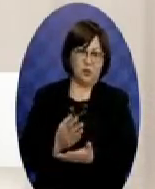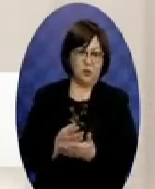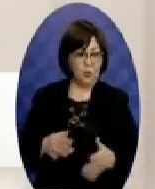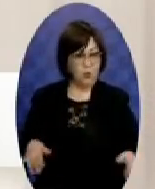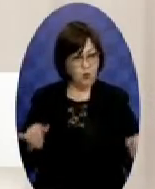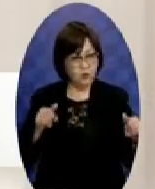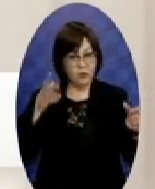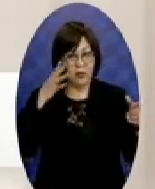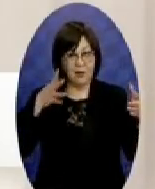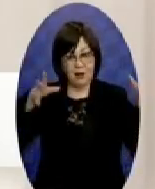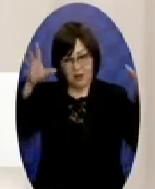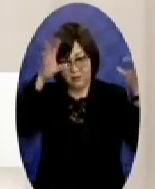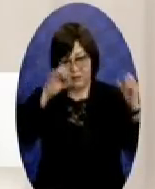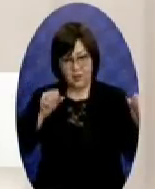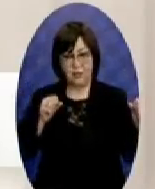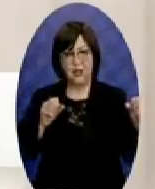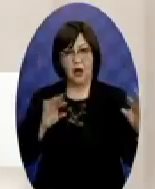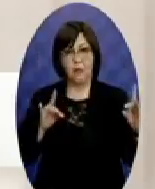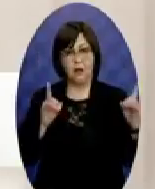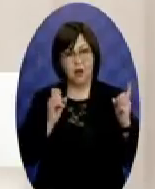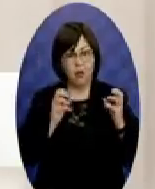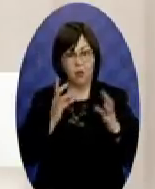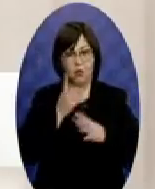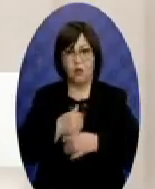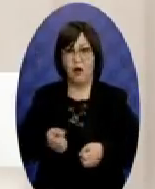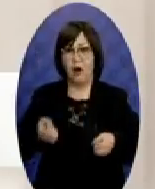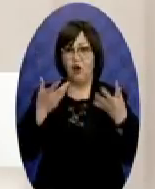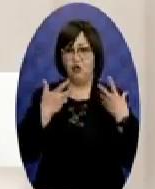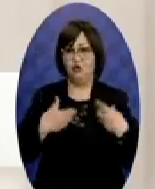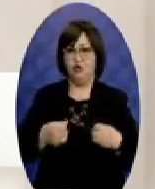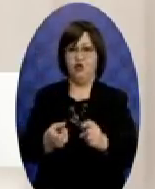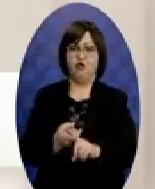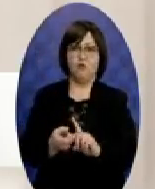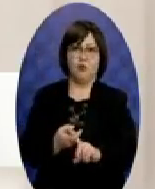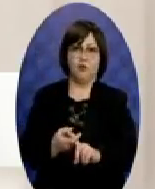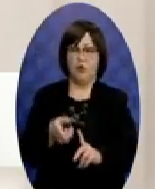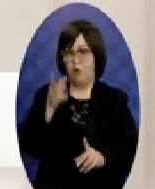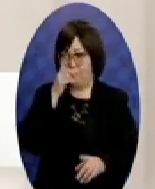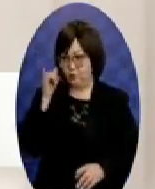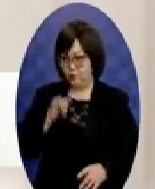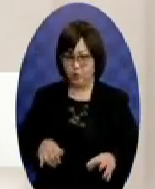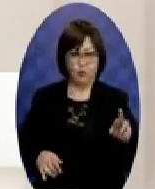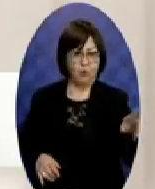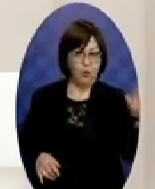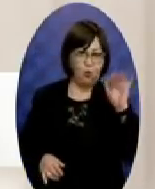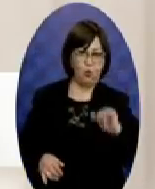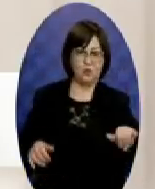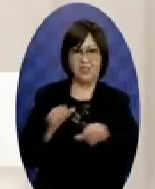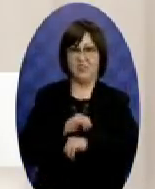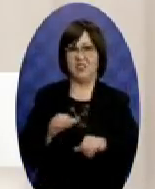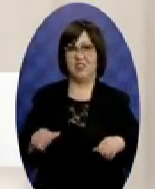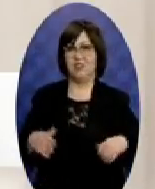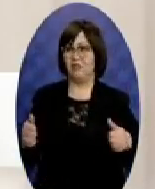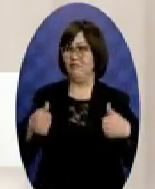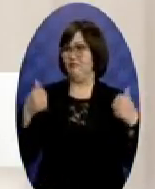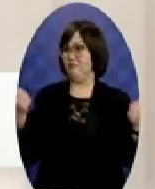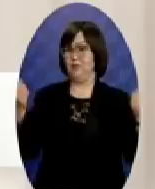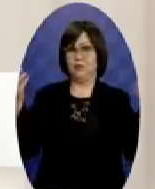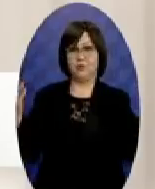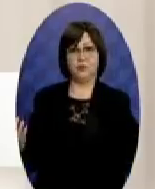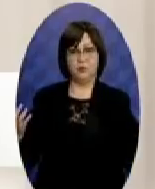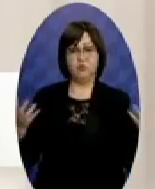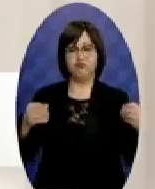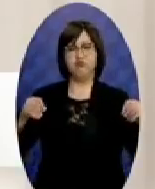сайд нар ямар үр дүнд хүрэхээс бүх зүйл хамаарна. За мэдээж хэрэг энэ шийдвэр Орос инж тэр Японыч тэр ард иргэдэд хүлээн авахууж байх